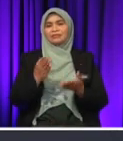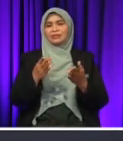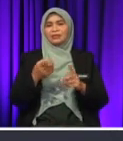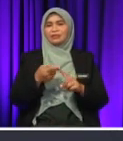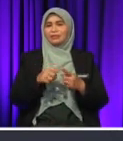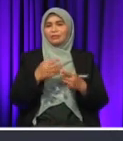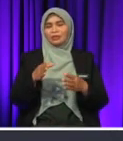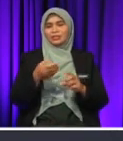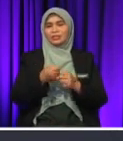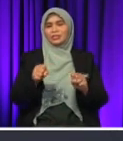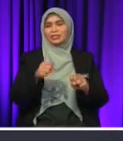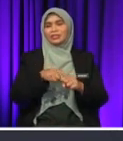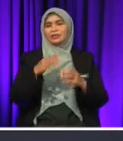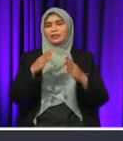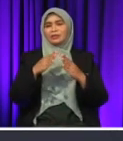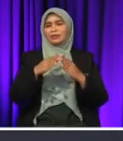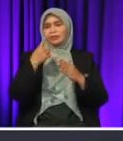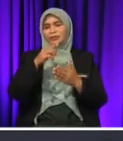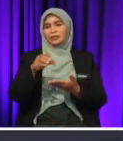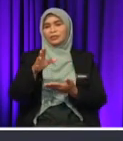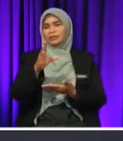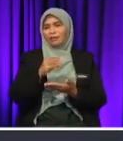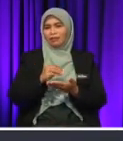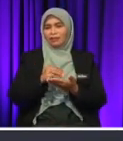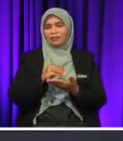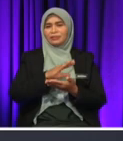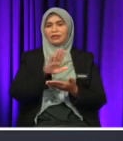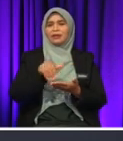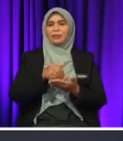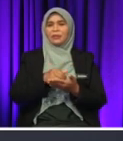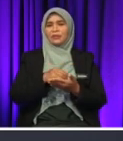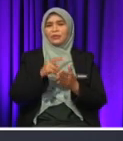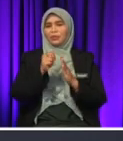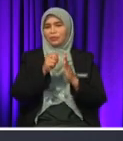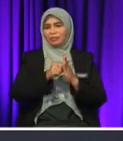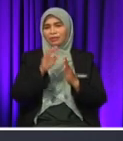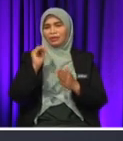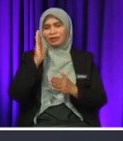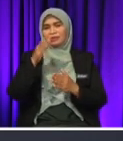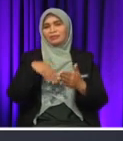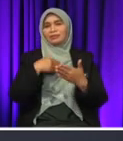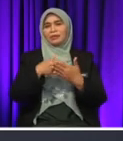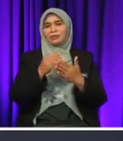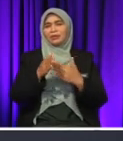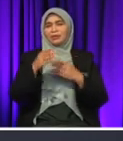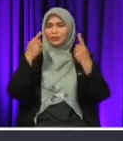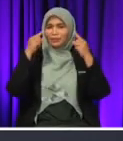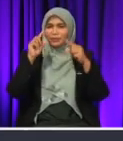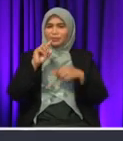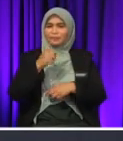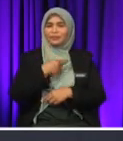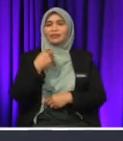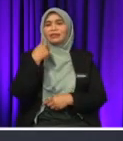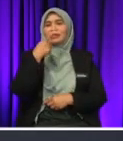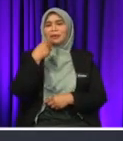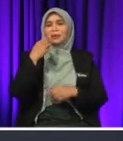dan juga kertas untuk mencatat nih segala nota-nota yang akan disampaikan oleh guru kita pada hari ini Siapakah guru kita pada